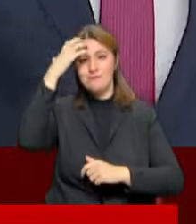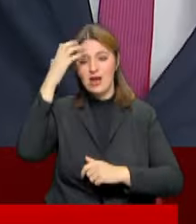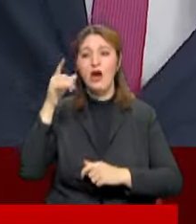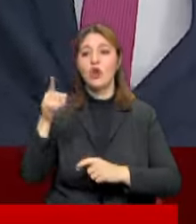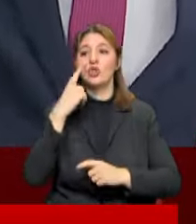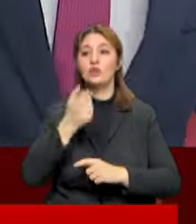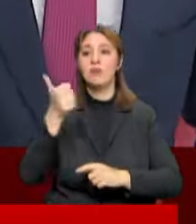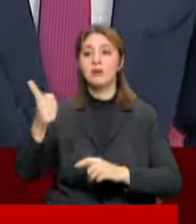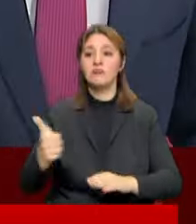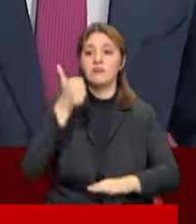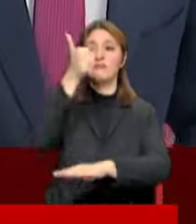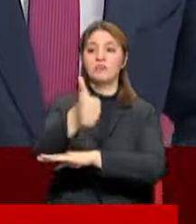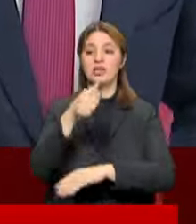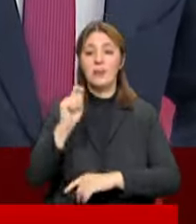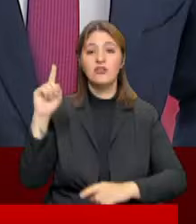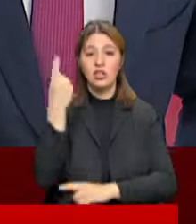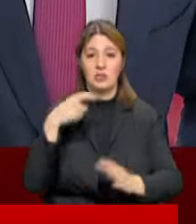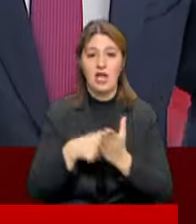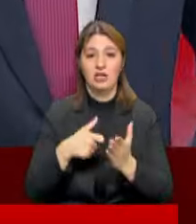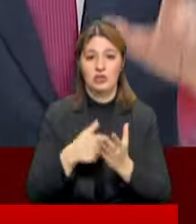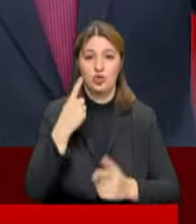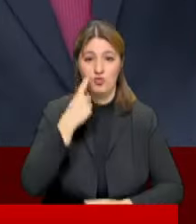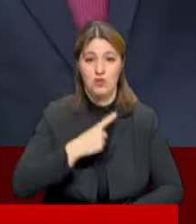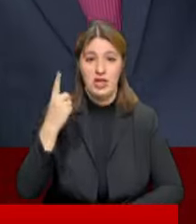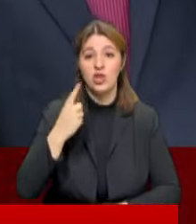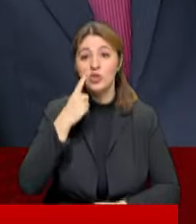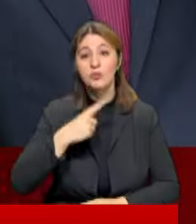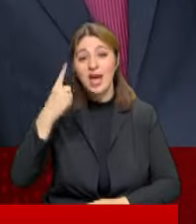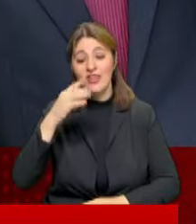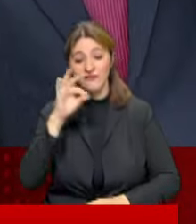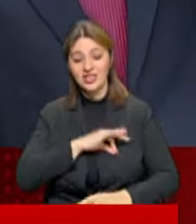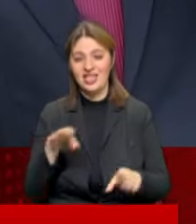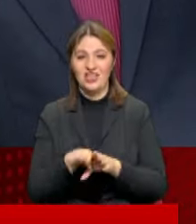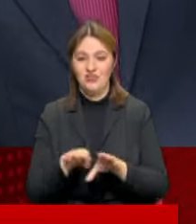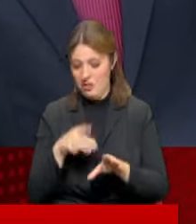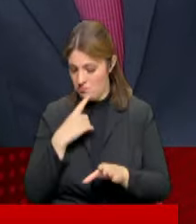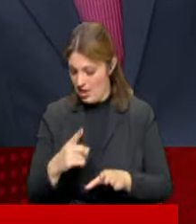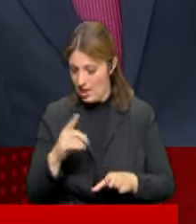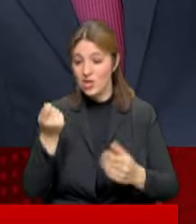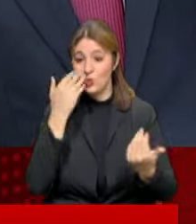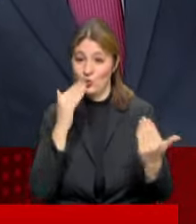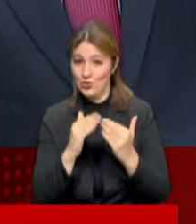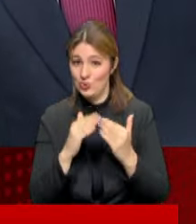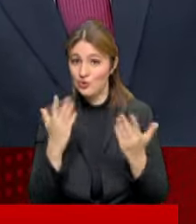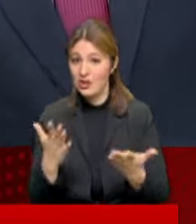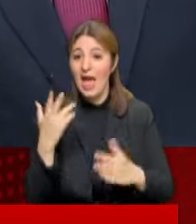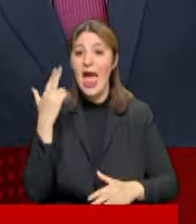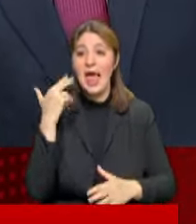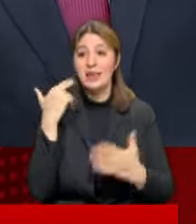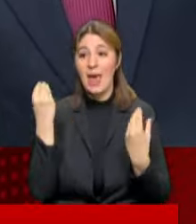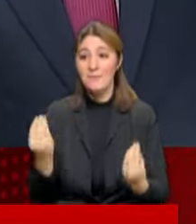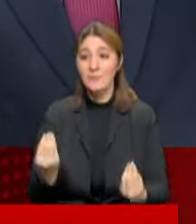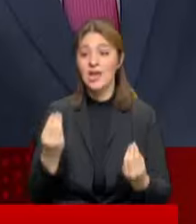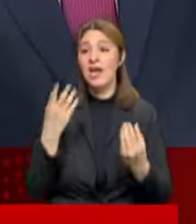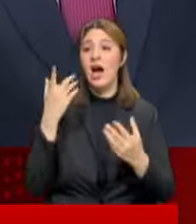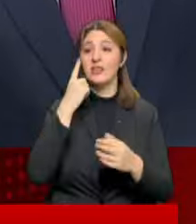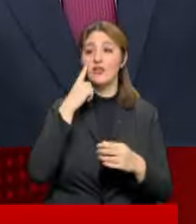Cumhurbaşkanlığı makamına Taşıyan rejimin adıdır Cumhuriyet Cumhuriyet fırsat eşitliğidir Cumhuriyet Liyakat Cumhuriyet erdemdir